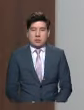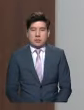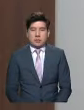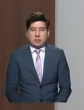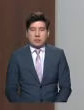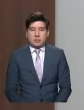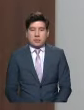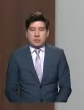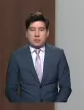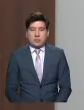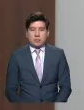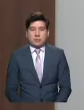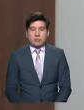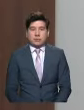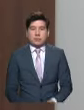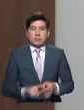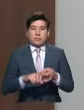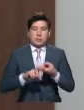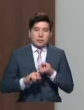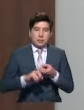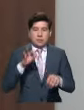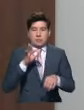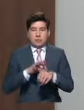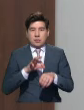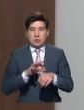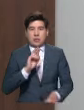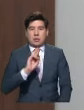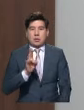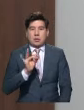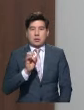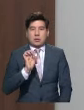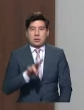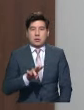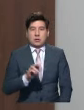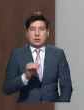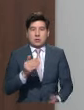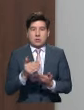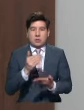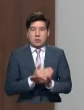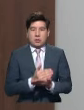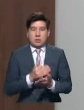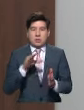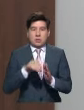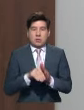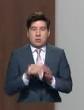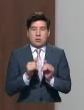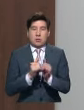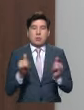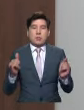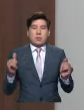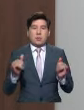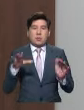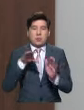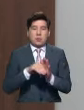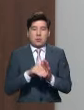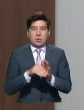Бүгін күнгі карантиндік шараларын үміткер селоқ округынан ұлғайтып,